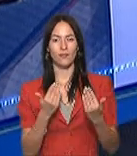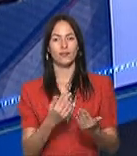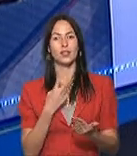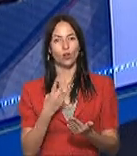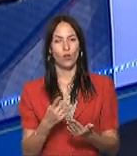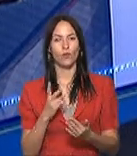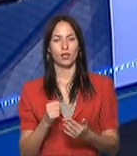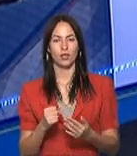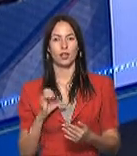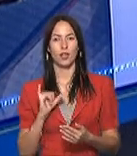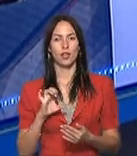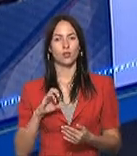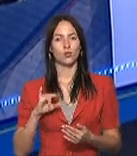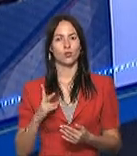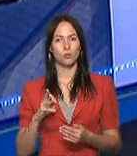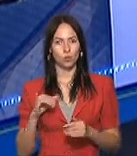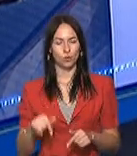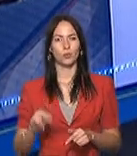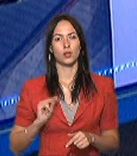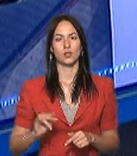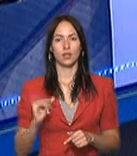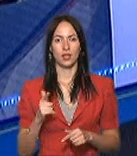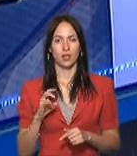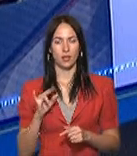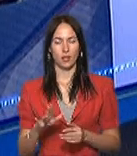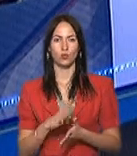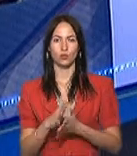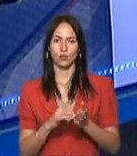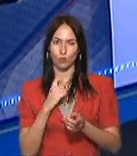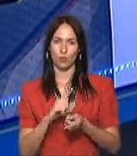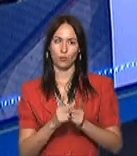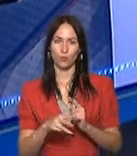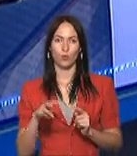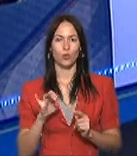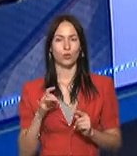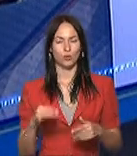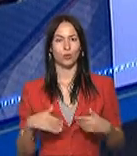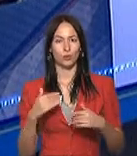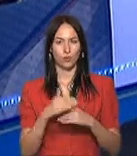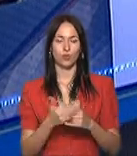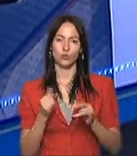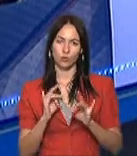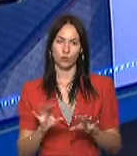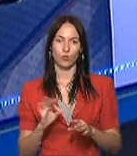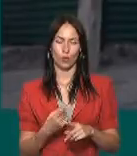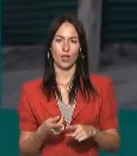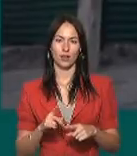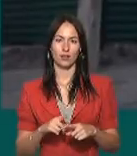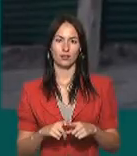Ви дивитесь новини на Суспільному. У студії Ірина Гнатюк. Жестовою мовою перекладає Моніка Соробей. Вечір добрий. Сьогодні розкажемо про